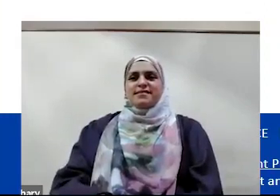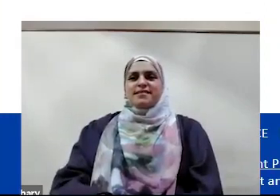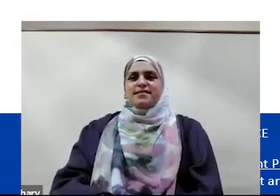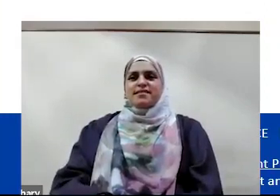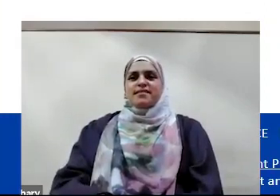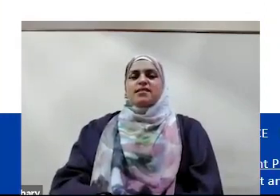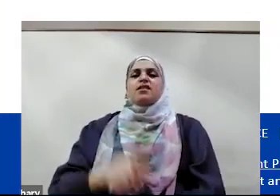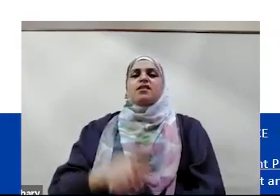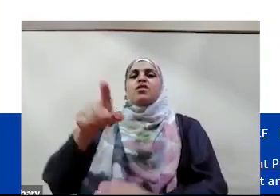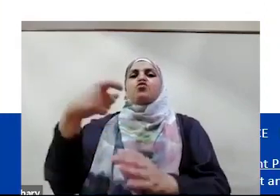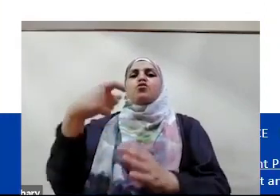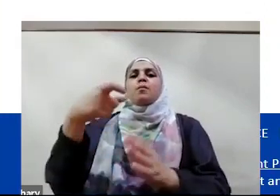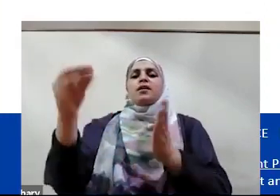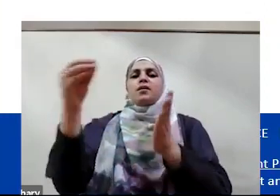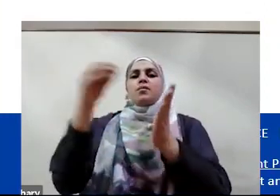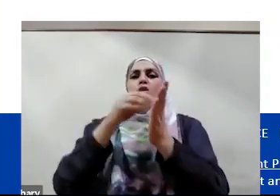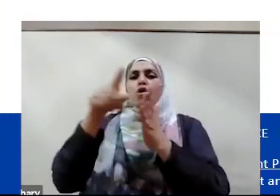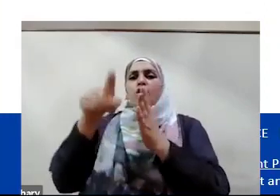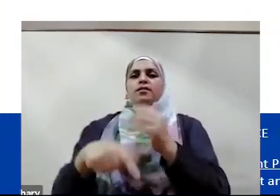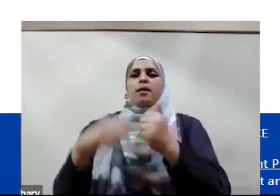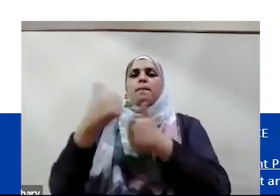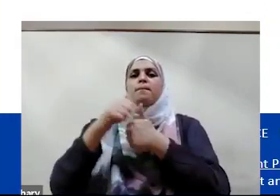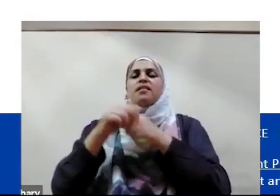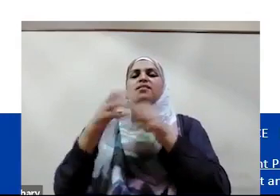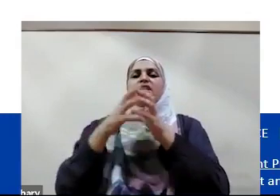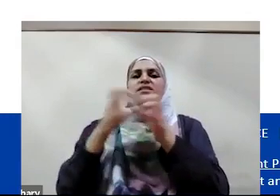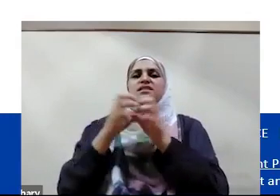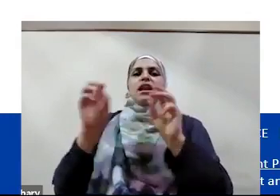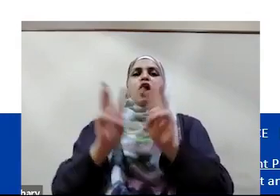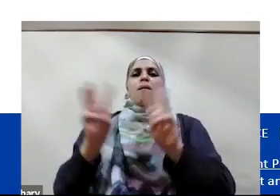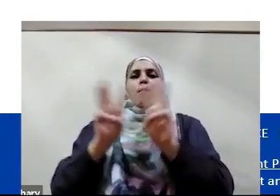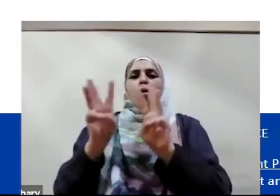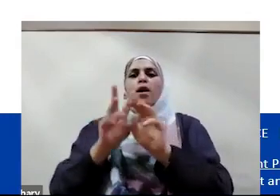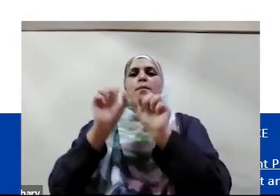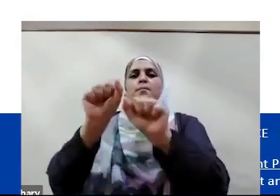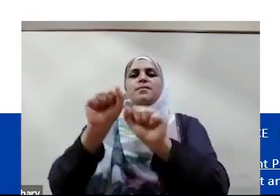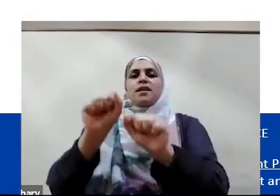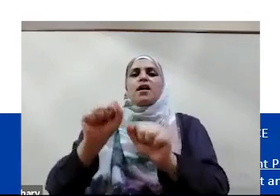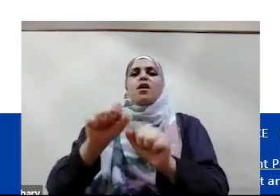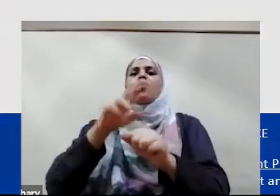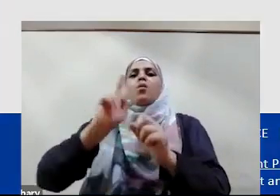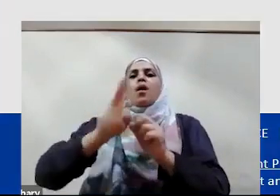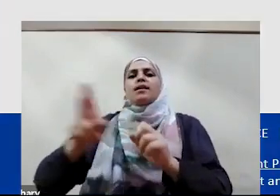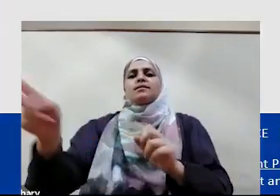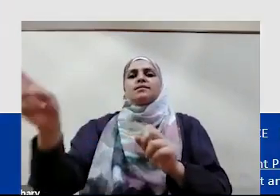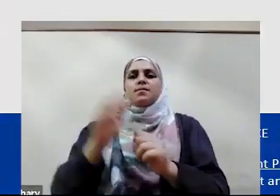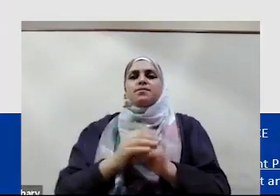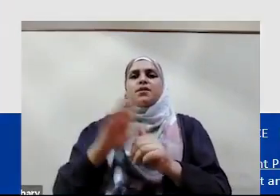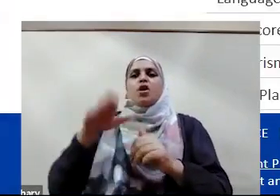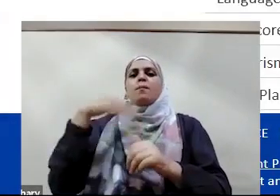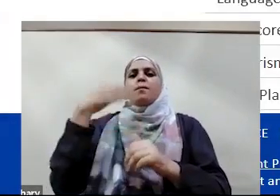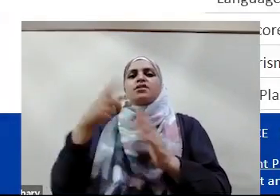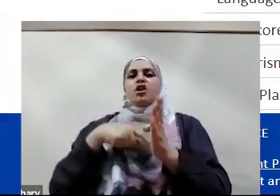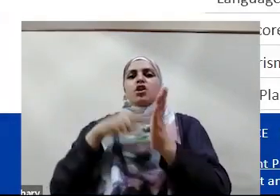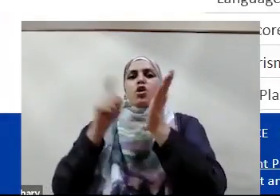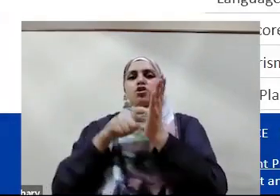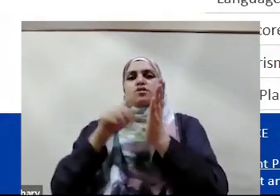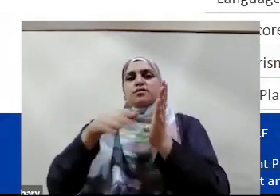بيحط لي هنا بقى بقية التفاصيل، الموقع بتاع منحة الفنون وهكذا، بقدر أدخل على الجزء اللي